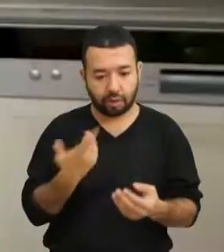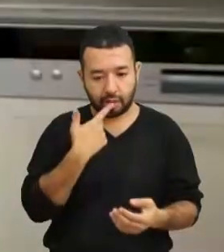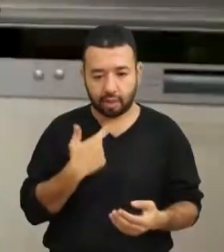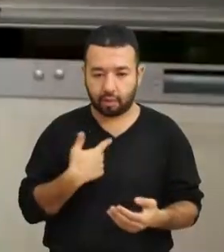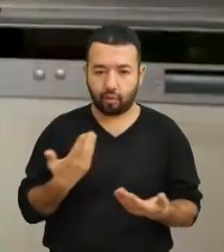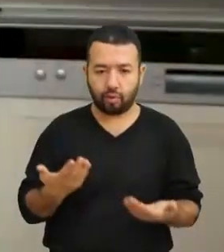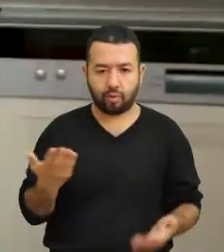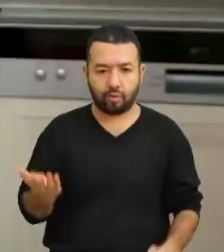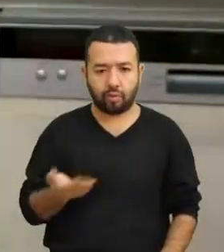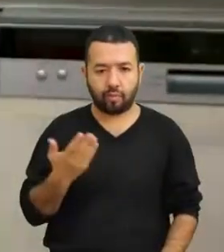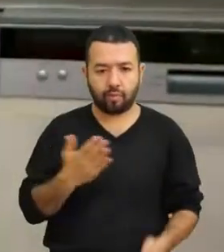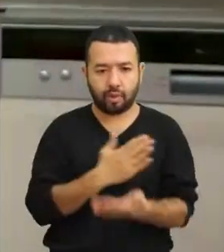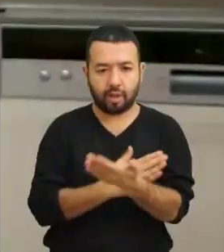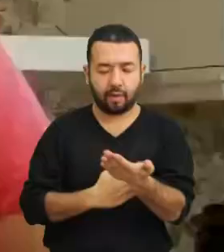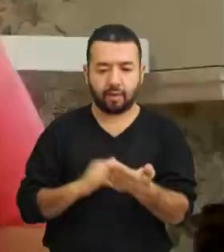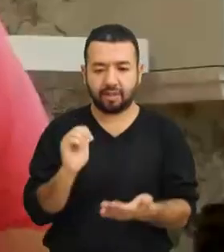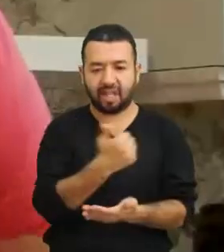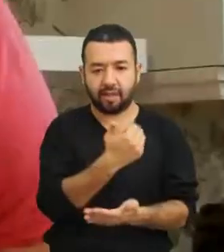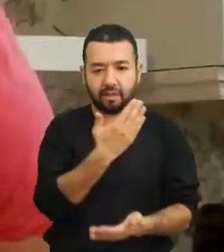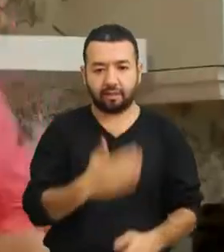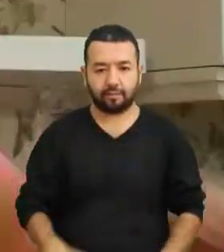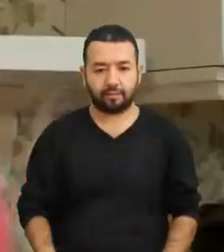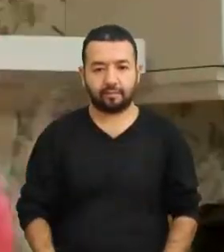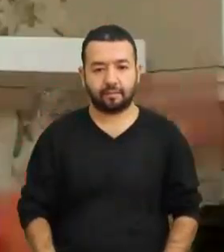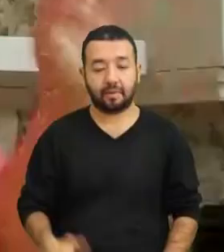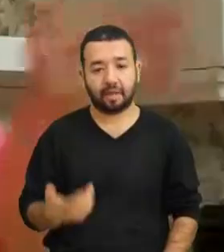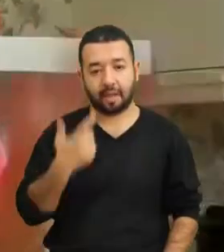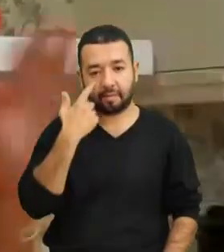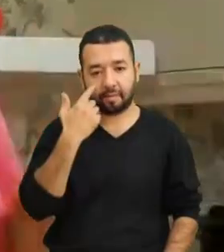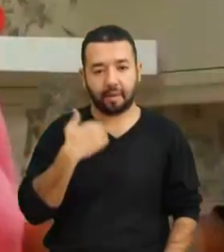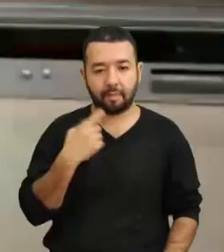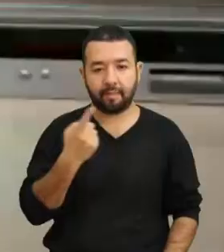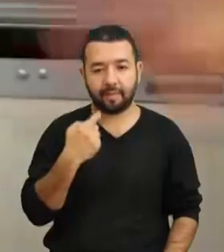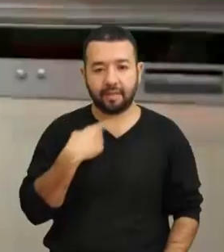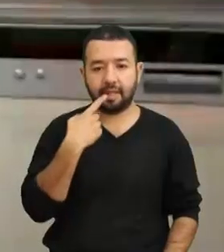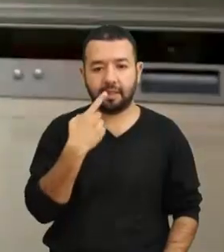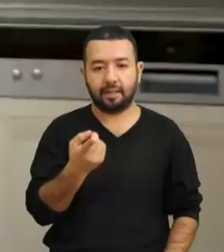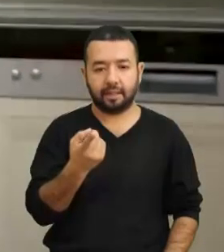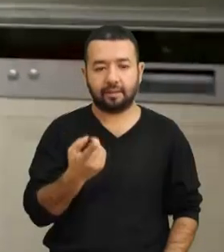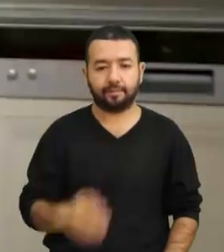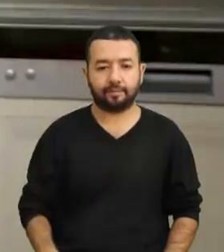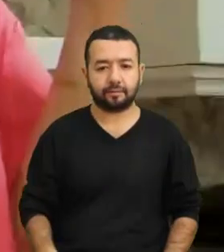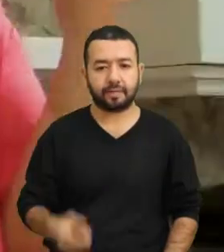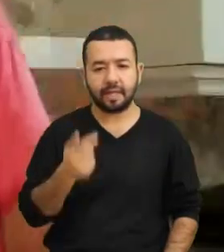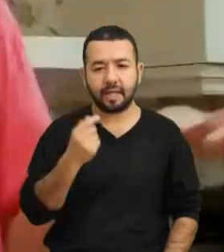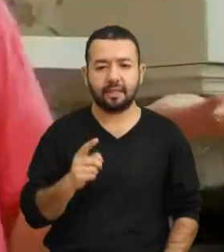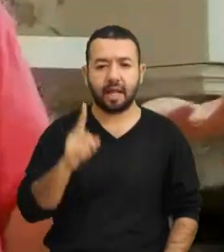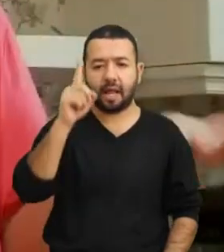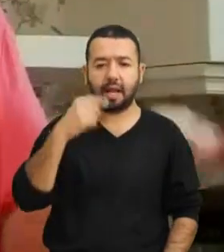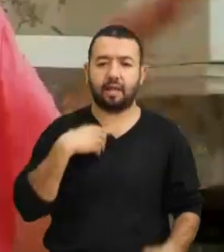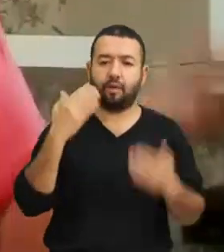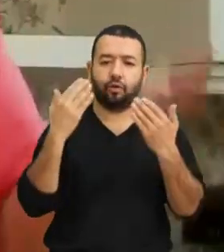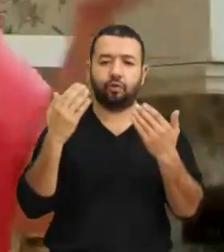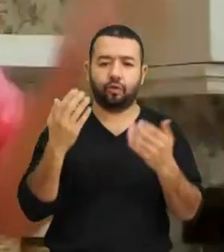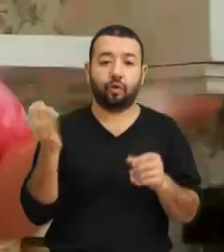diyorsun ya, hormonlu davetiye bunlar ya. Ama bak ben sana bir şey diyeyim mi? Yani en azından Allah'ımıza bir şükür